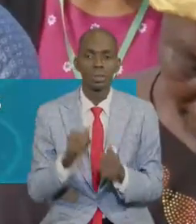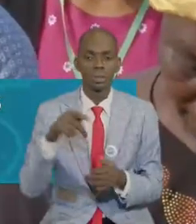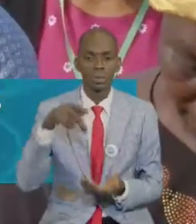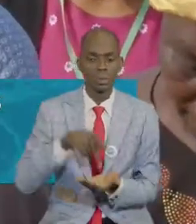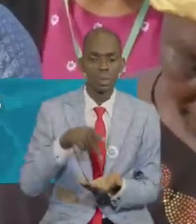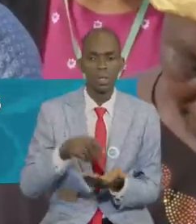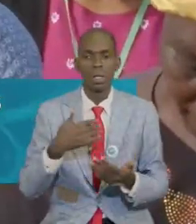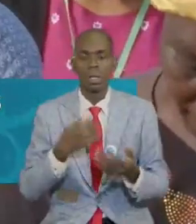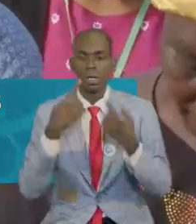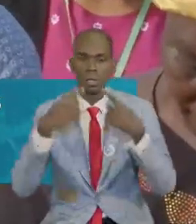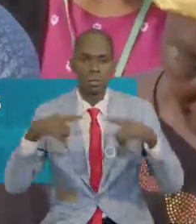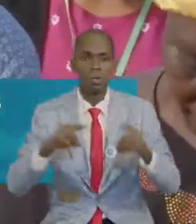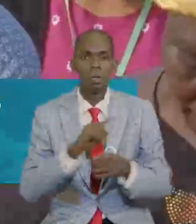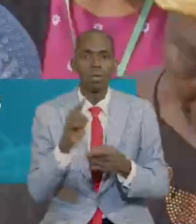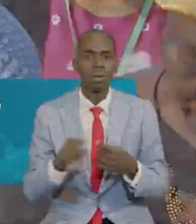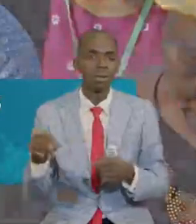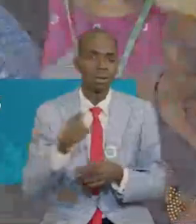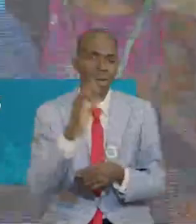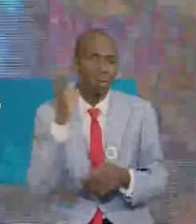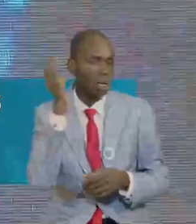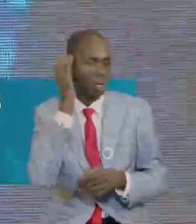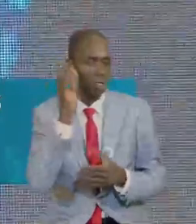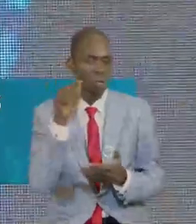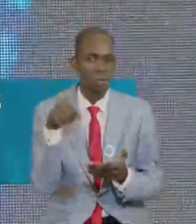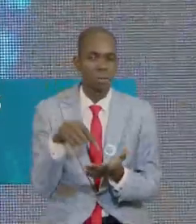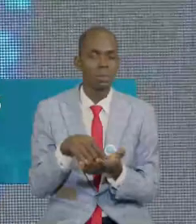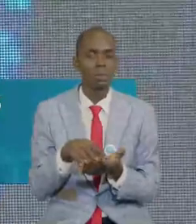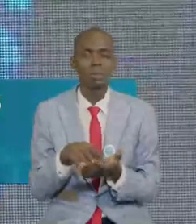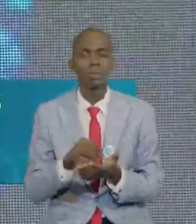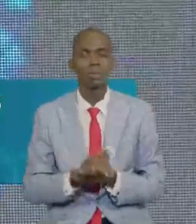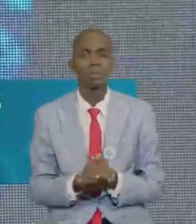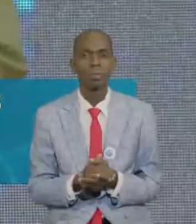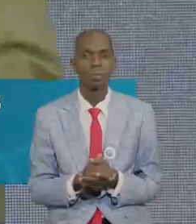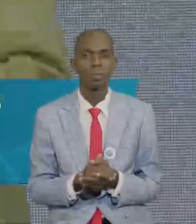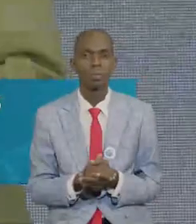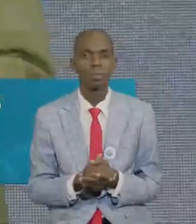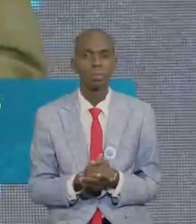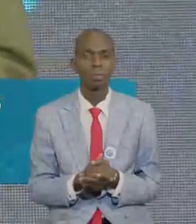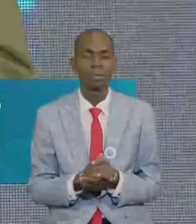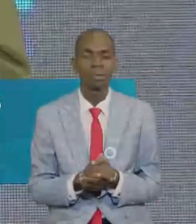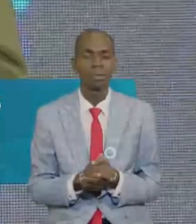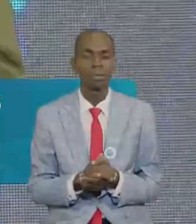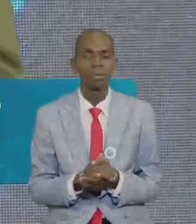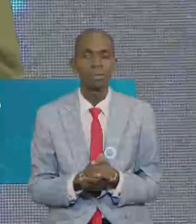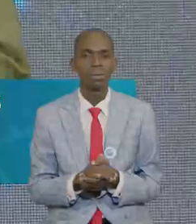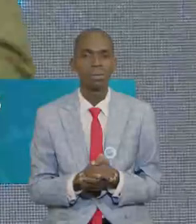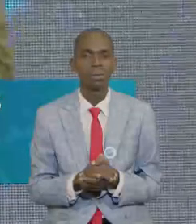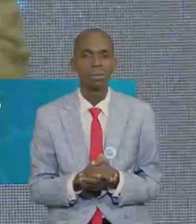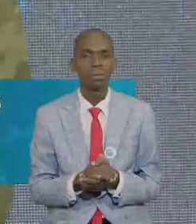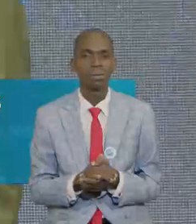and preached. When they heard this, après avoir entendu ce discours, c'est ce que Pierre avait déclaré, c'est ce que Pierre avait prêché.